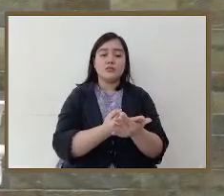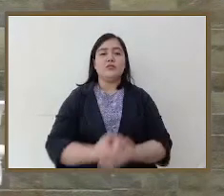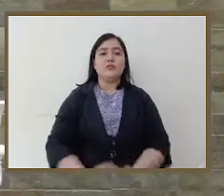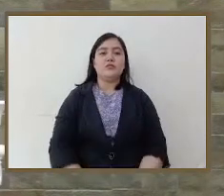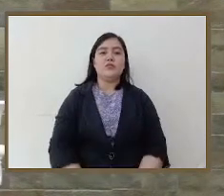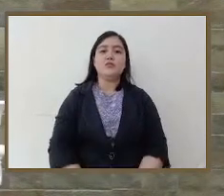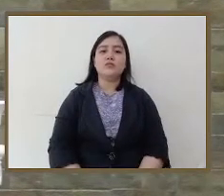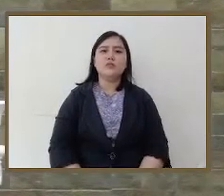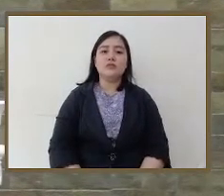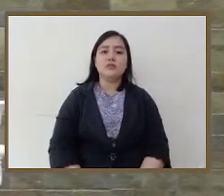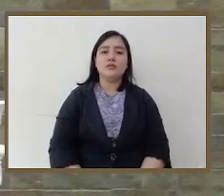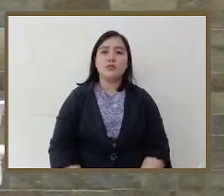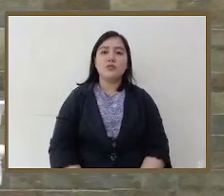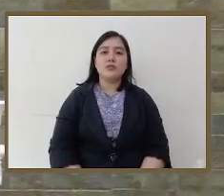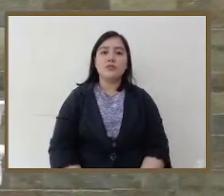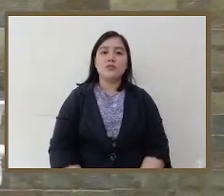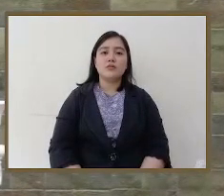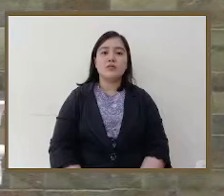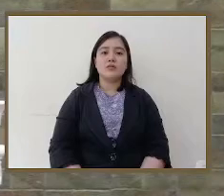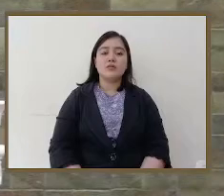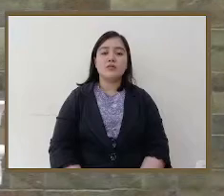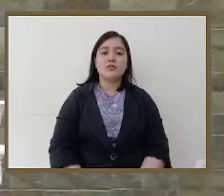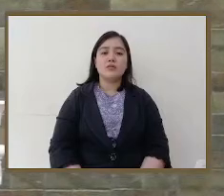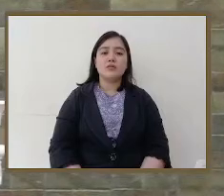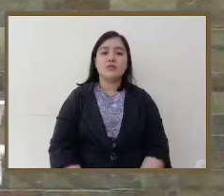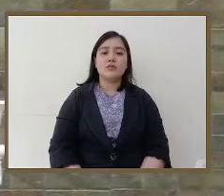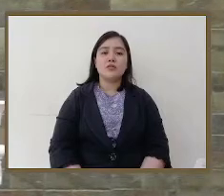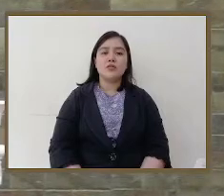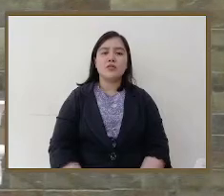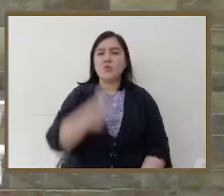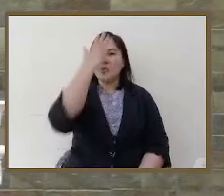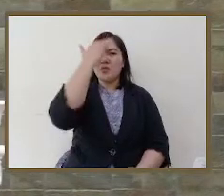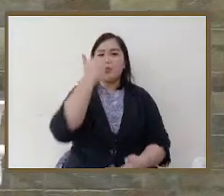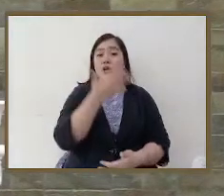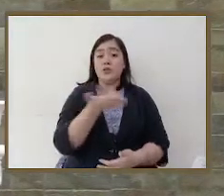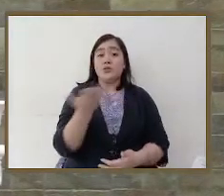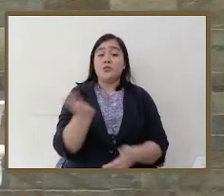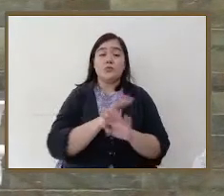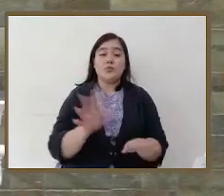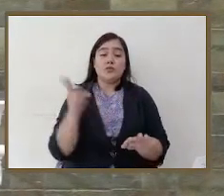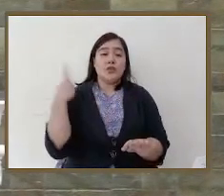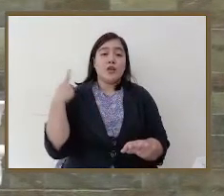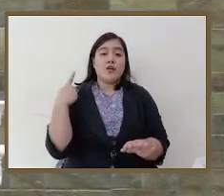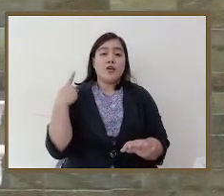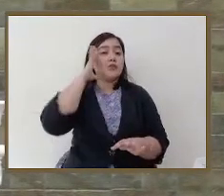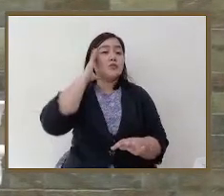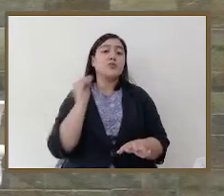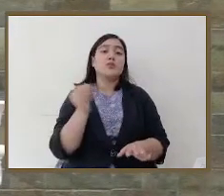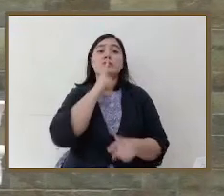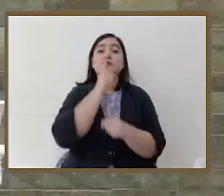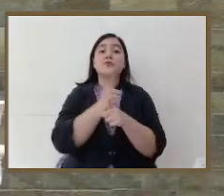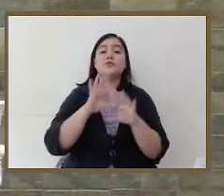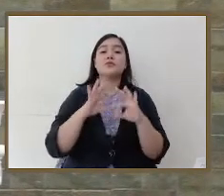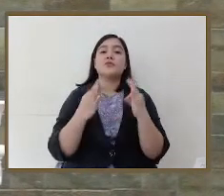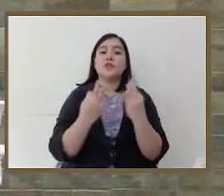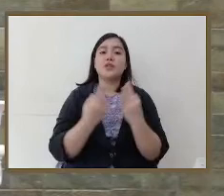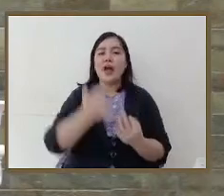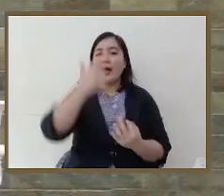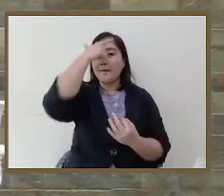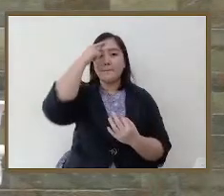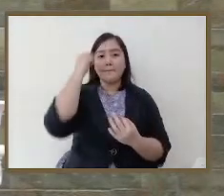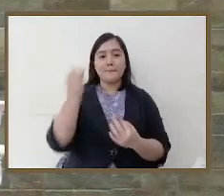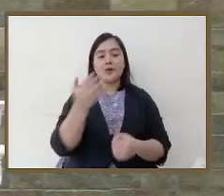buhay ka. Pagbalik mo, wala ka pa rin pamilya. Bakit wala kang pamilya? Hindi mo binigyan una sa lahat ang iyong pamilya ng Diyos